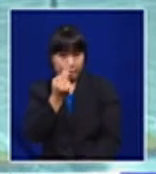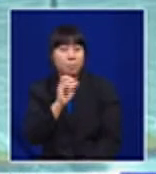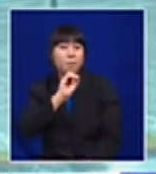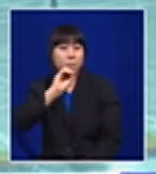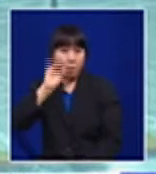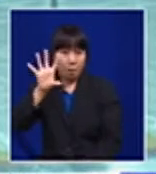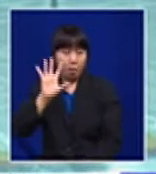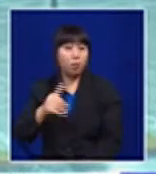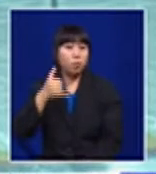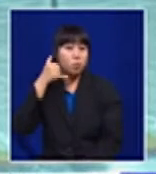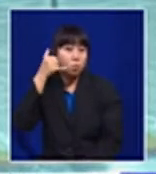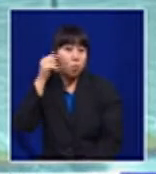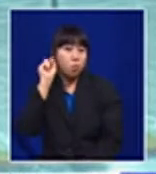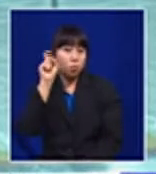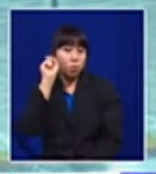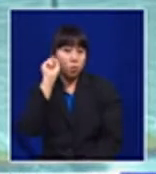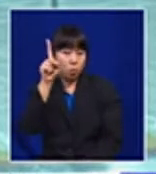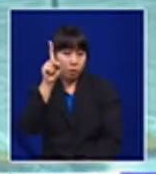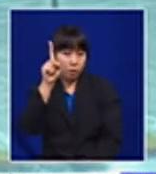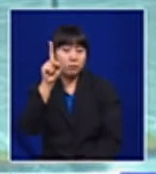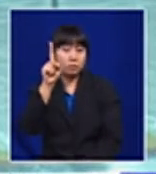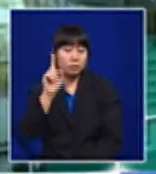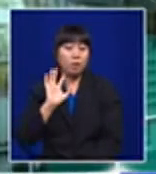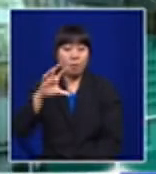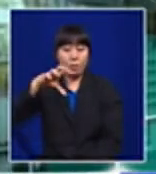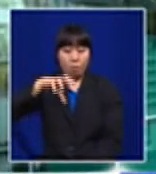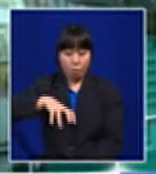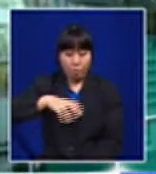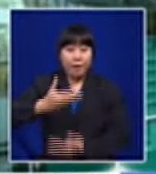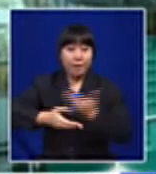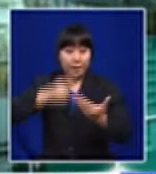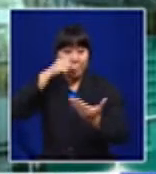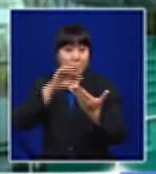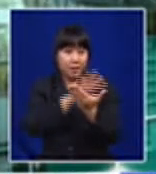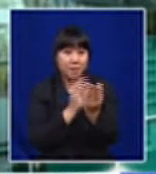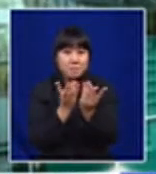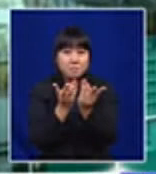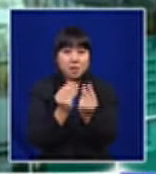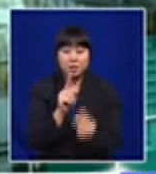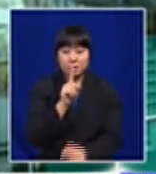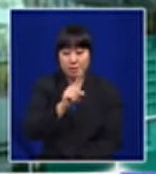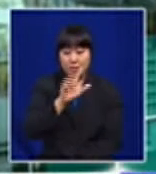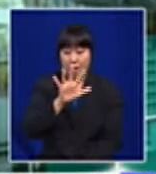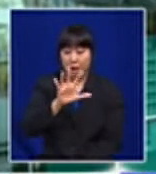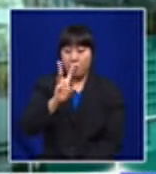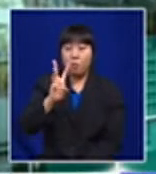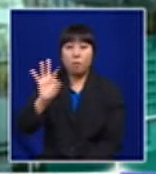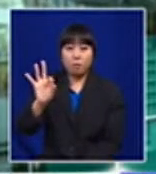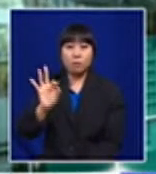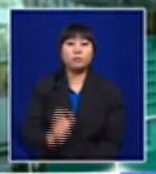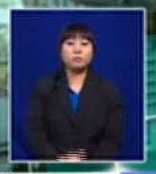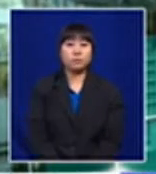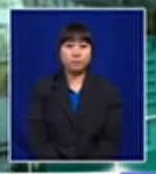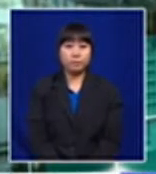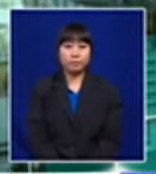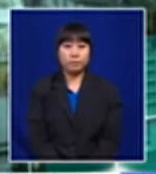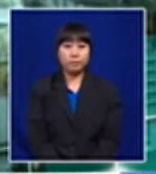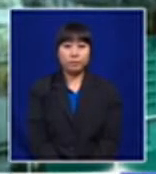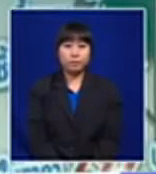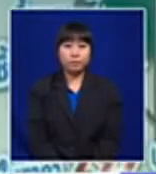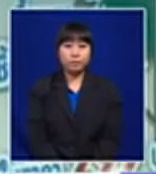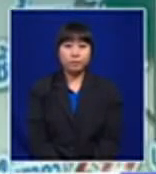ข้อมูลผ่านทางสายด่วนผู้บริโภคของกรมการค้าภายในได้ที่หมายเลข1569ค่ะ